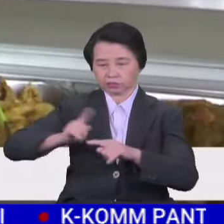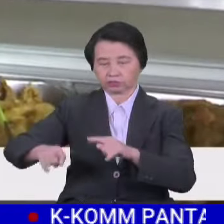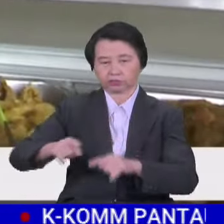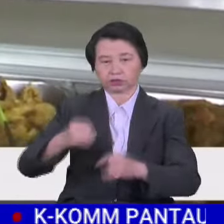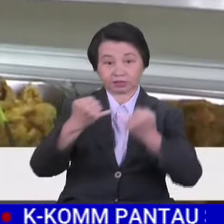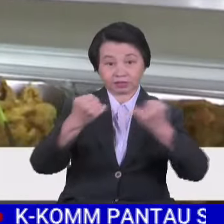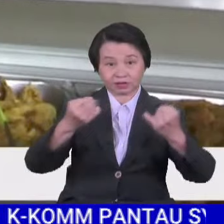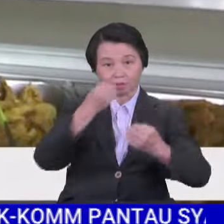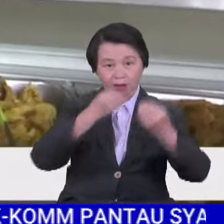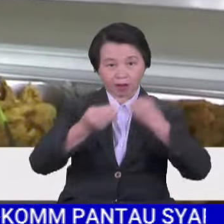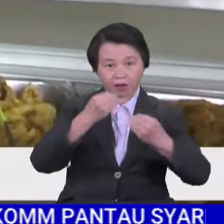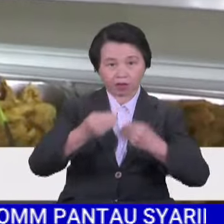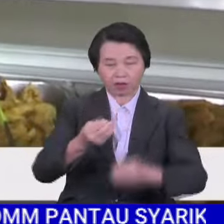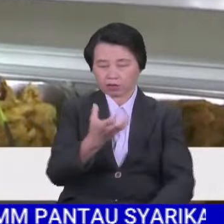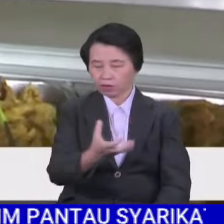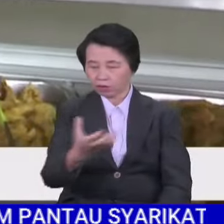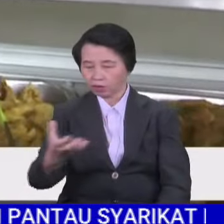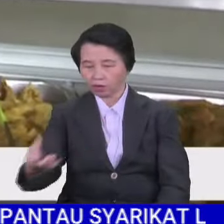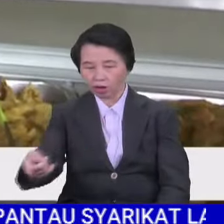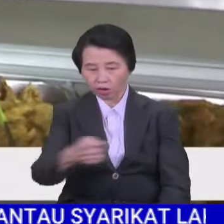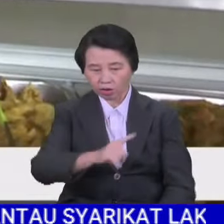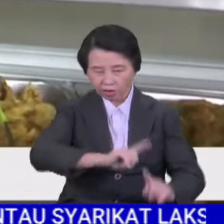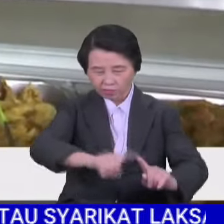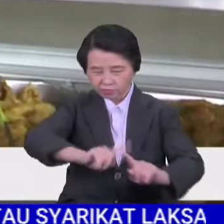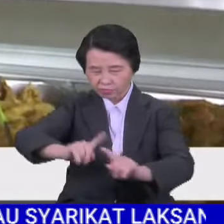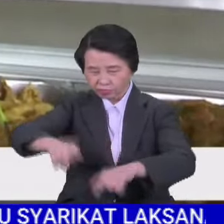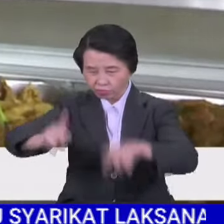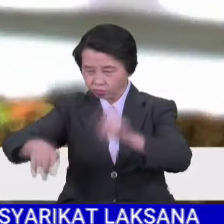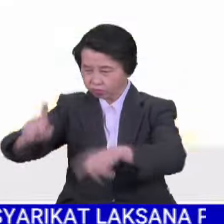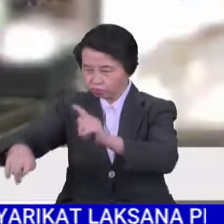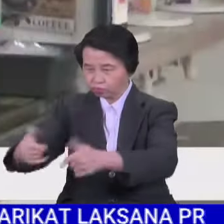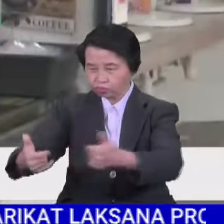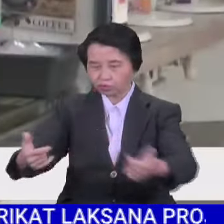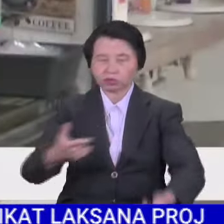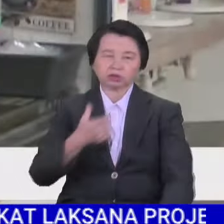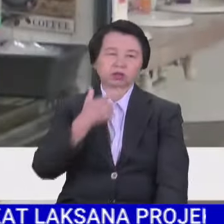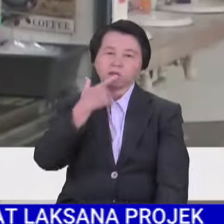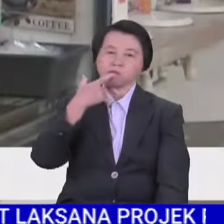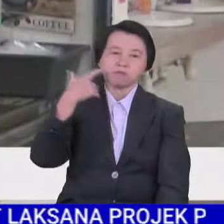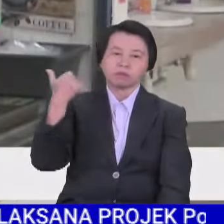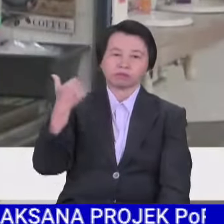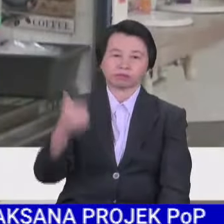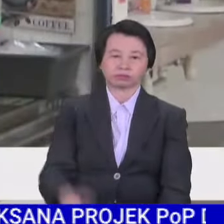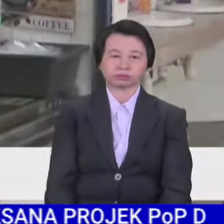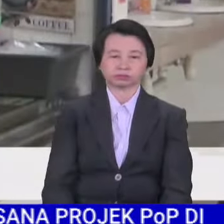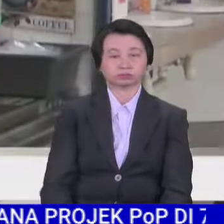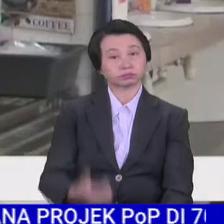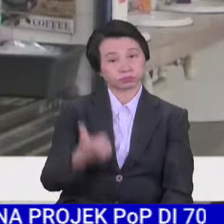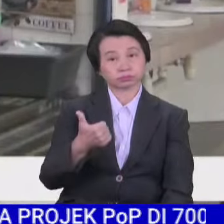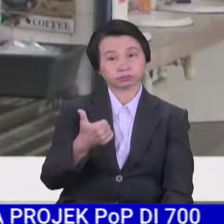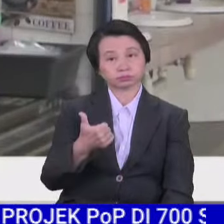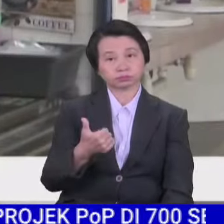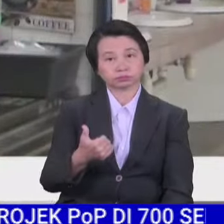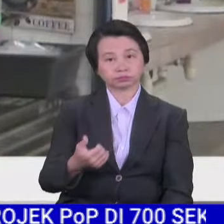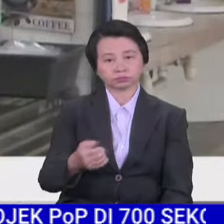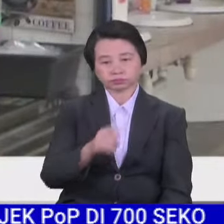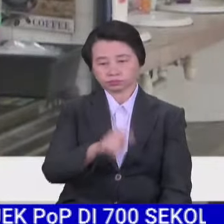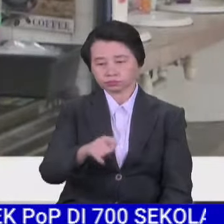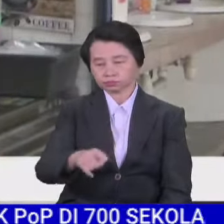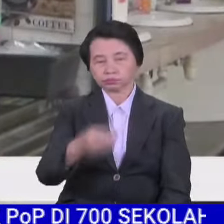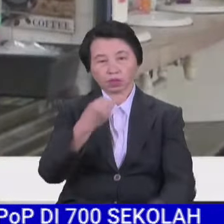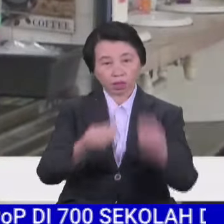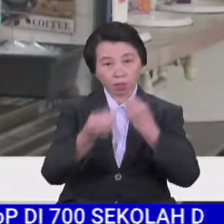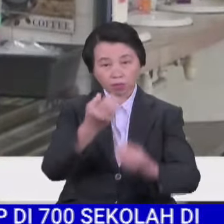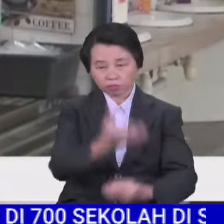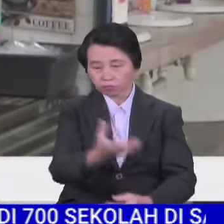menu dan menuduh pun sangat-sangat apel bagai dan menyelesaikan dan menyerahkan inisiatif nih memberikan kami lagi apa